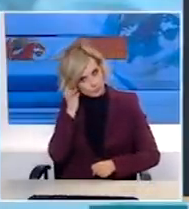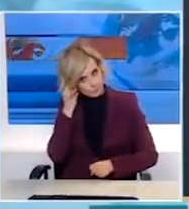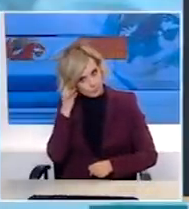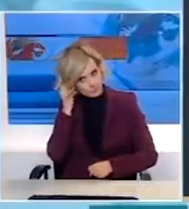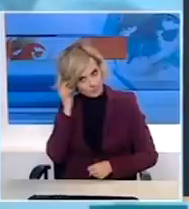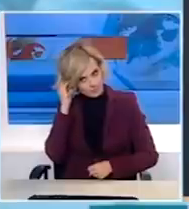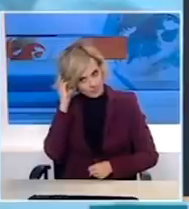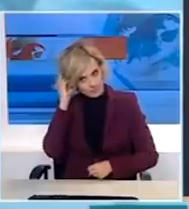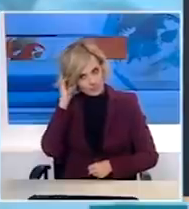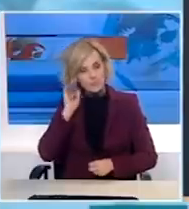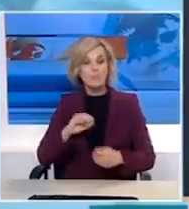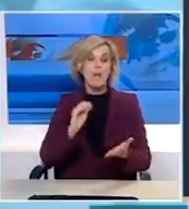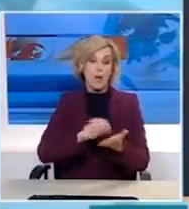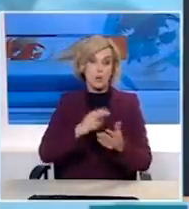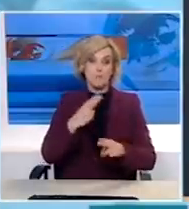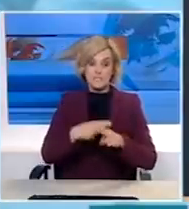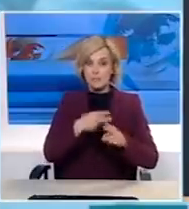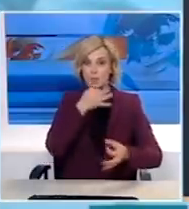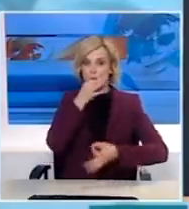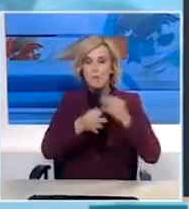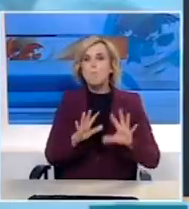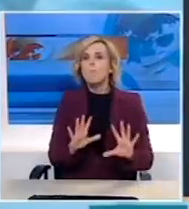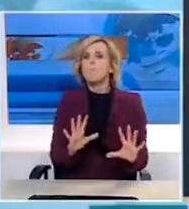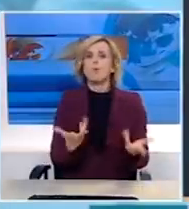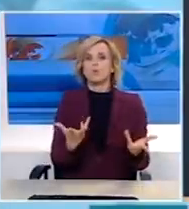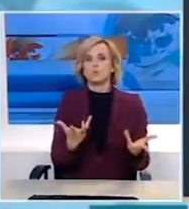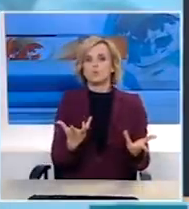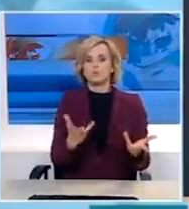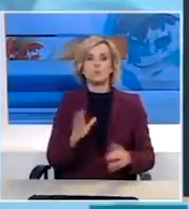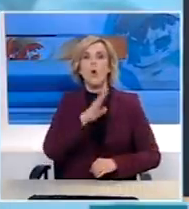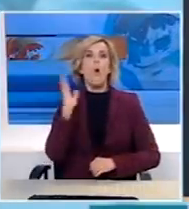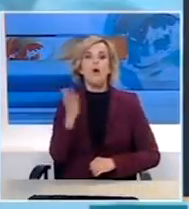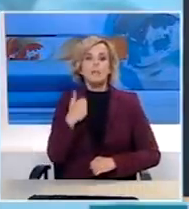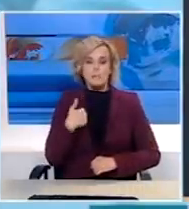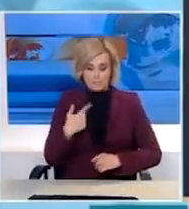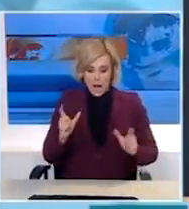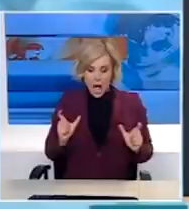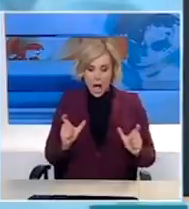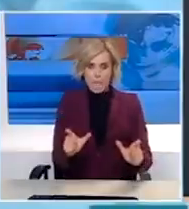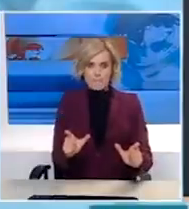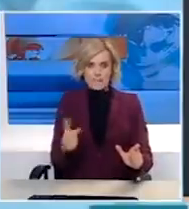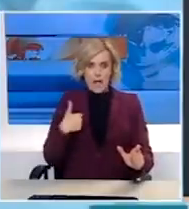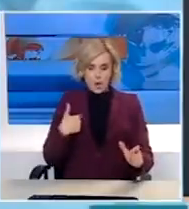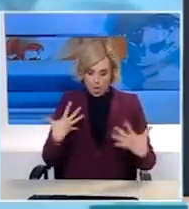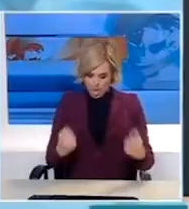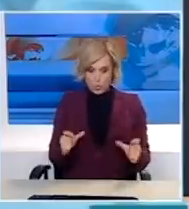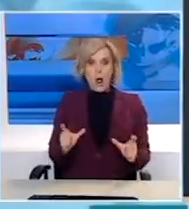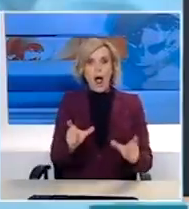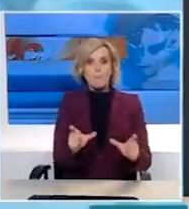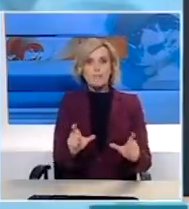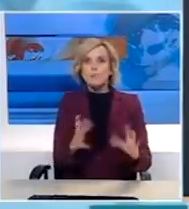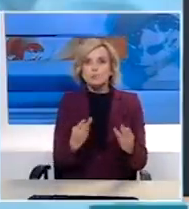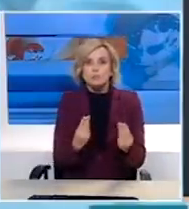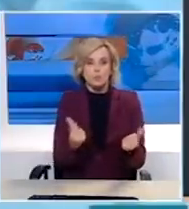Επίσης, είναι πολύ σημαντικό να κατανοήσουμε πώς η άμυνά μας, το ανοσοποιητικό μας σύστημα ανταποκρίνεται στον ιό.